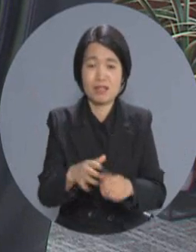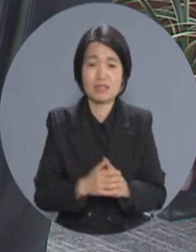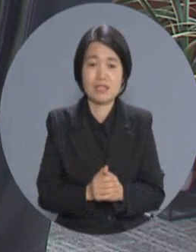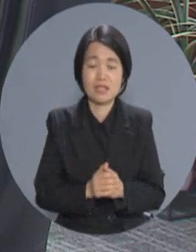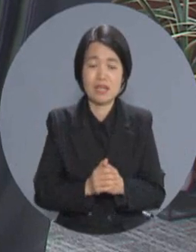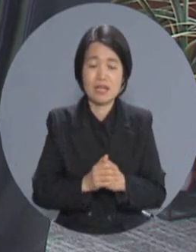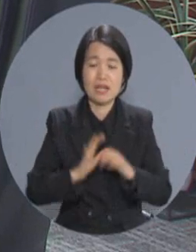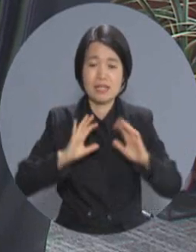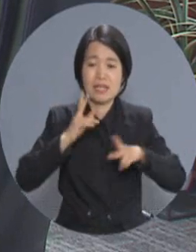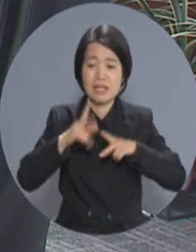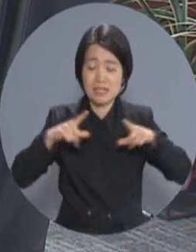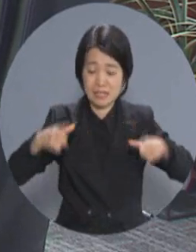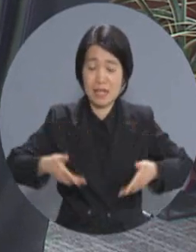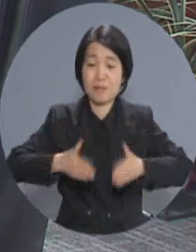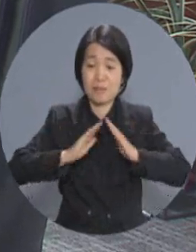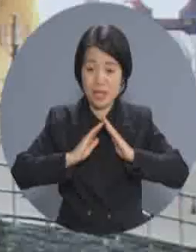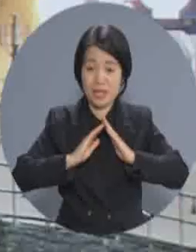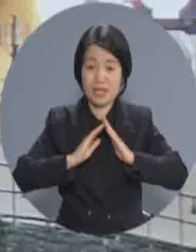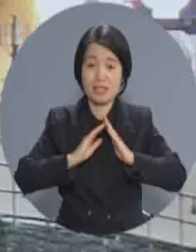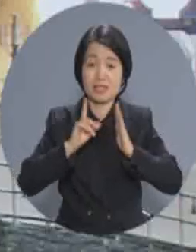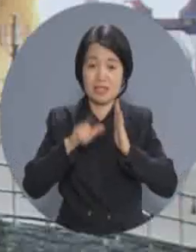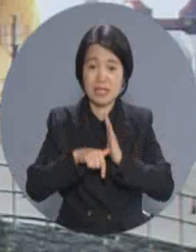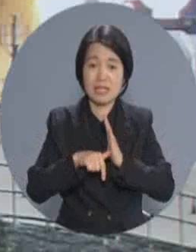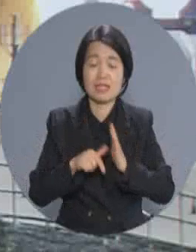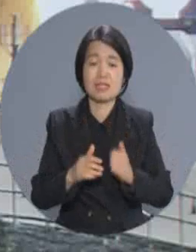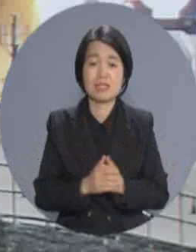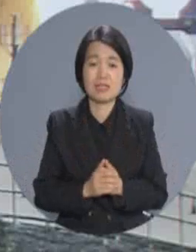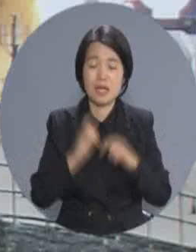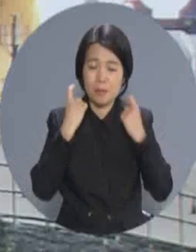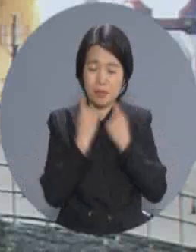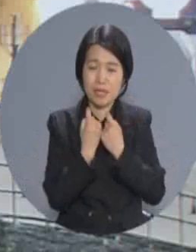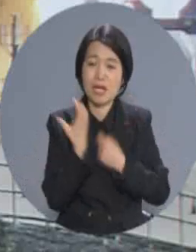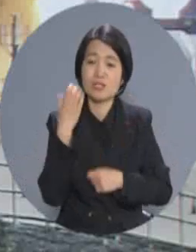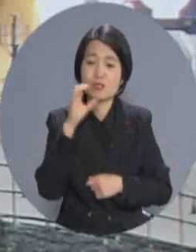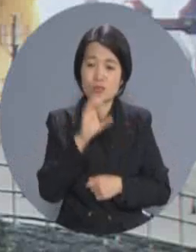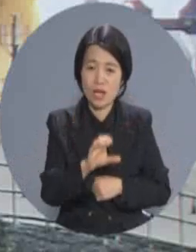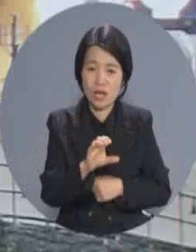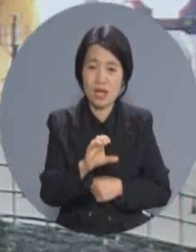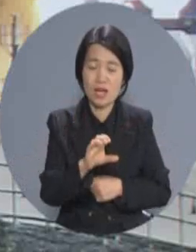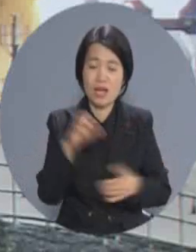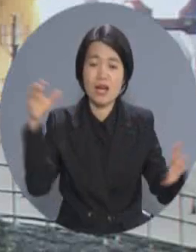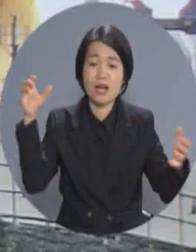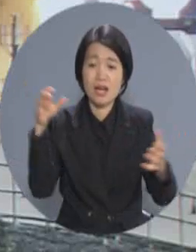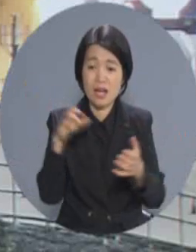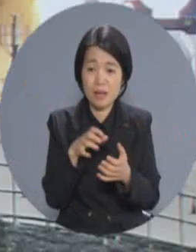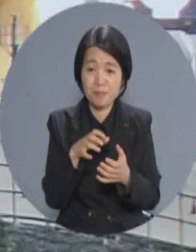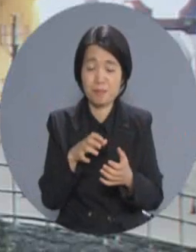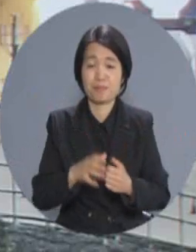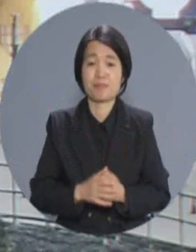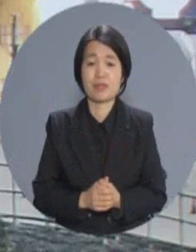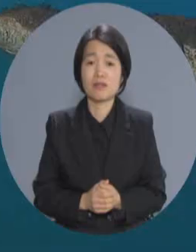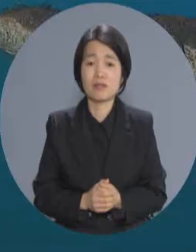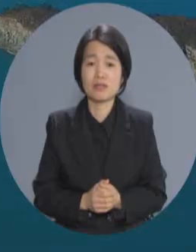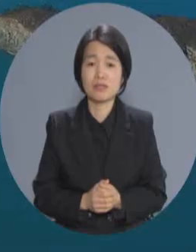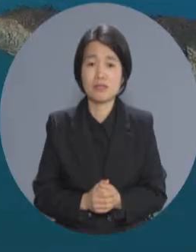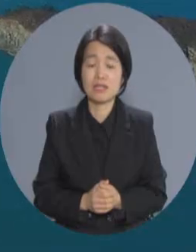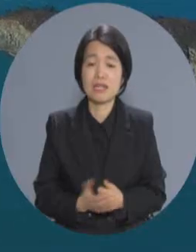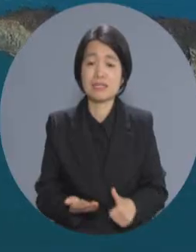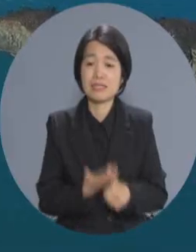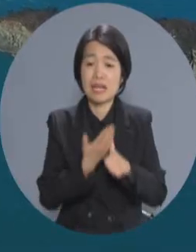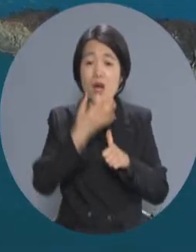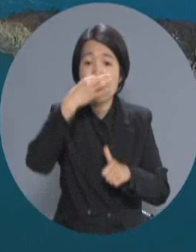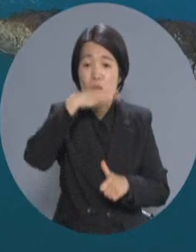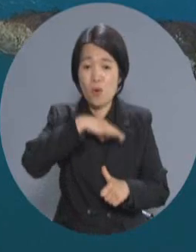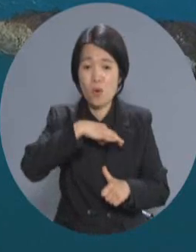투자를 해서 국가산단을 조성을 하는데 그렇게 되면 민간 투자분까지 합해서 이제 생산